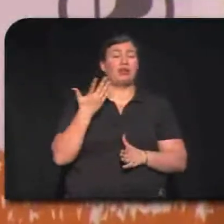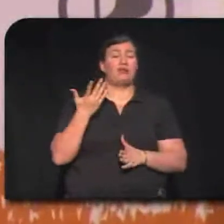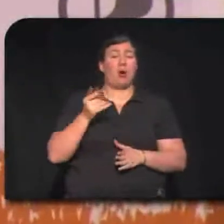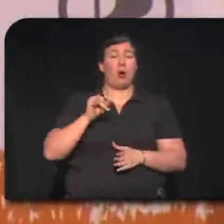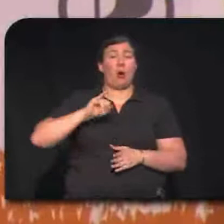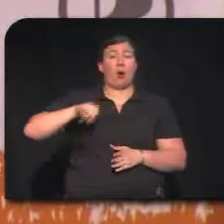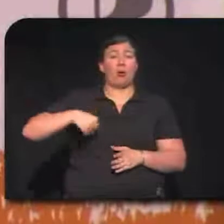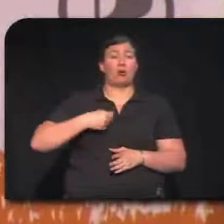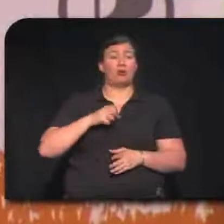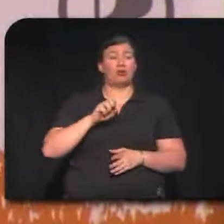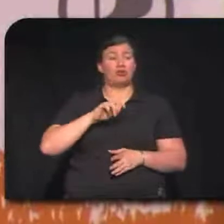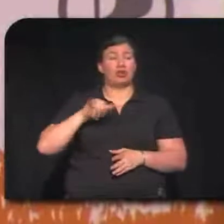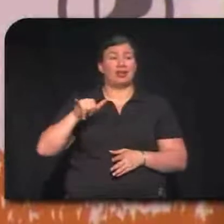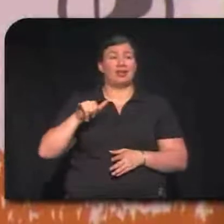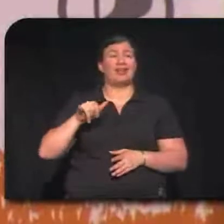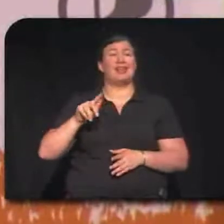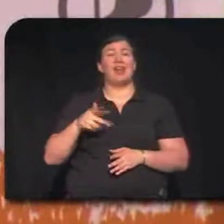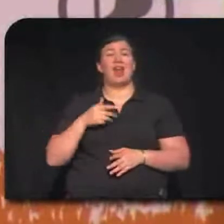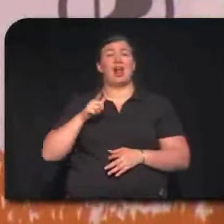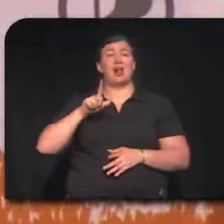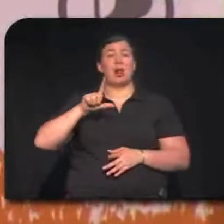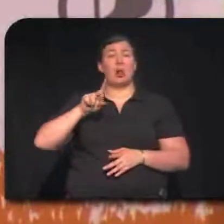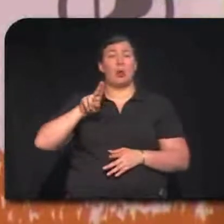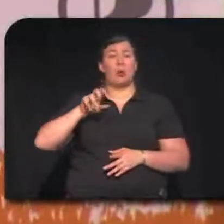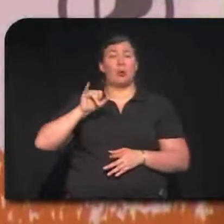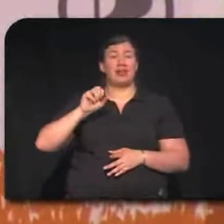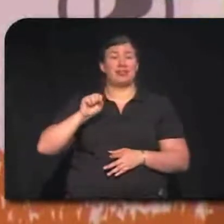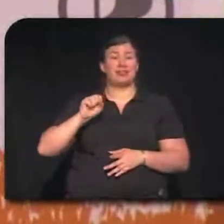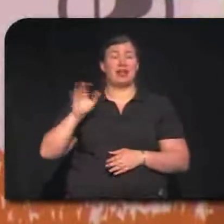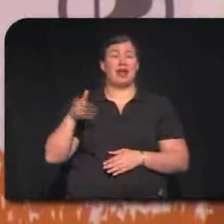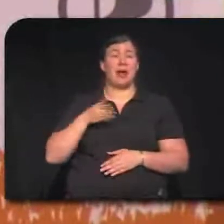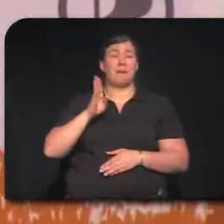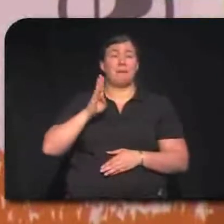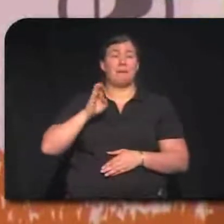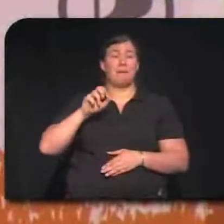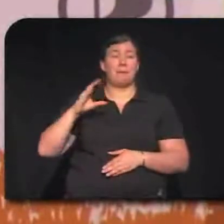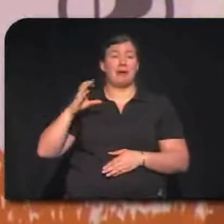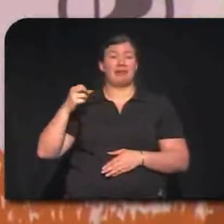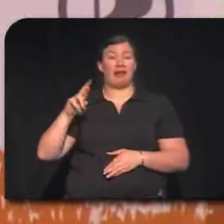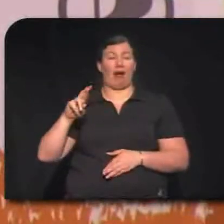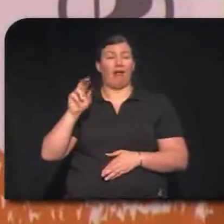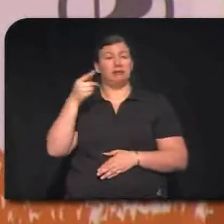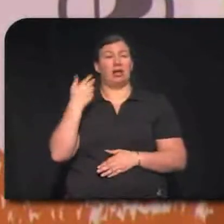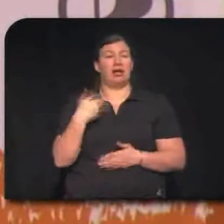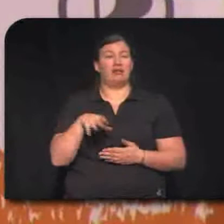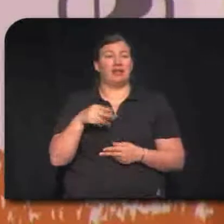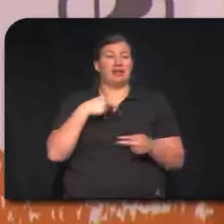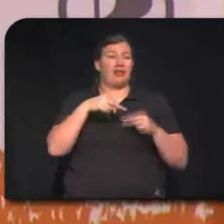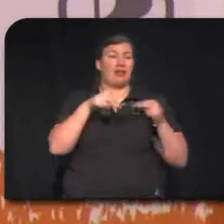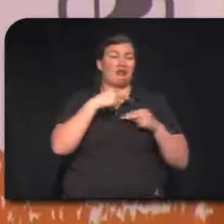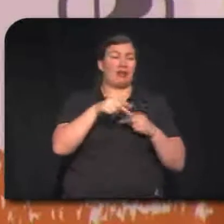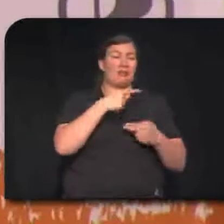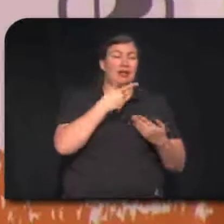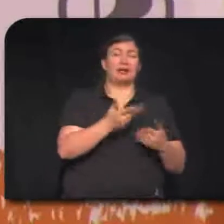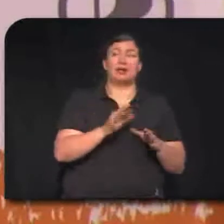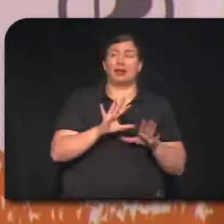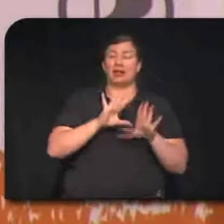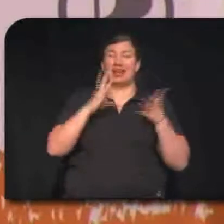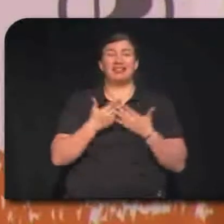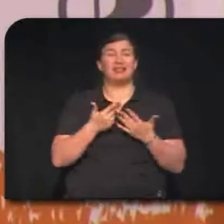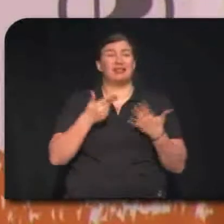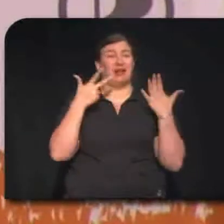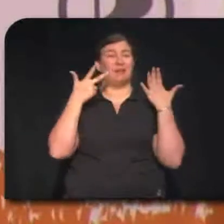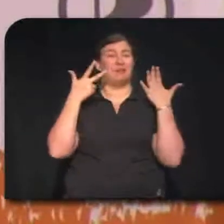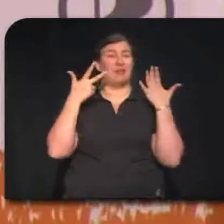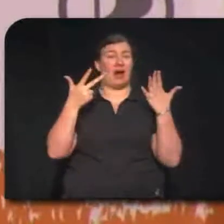Becker ELiquid Feedback gestellt hat dort eine Mehrheit von 78% bekommen dann wurde er fürs gemeinsame